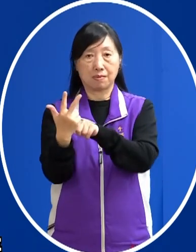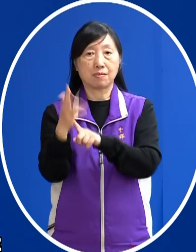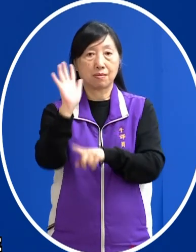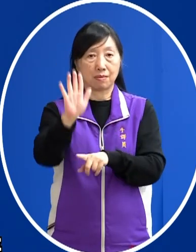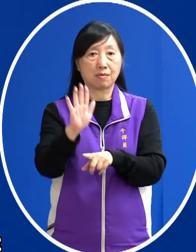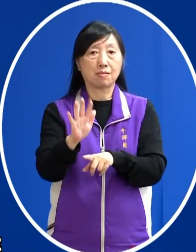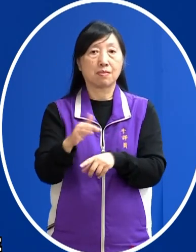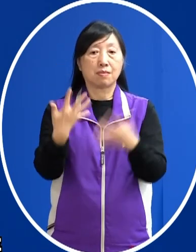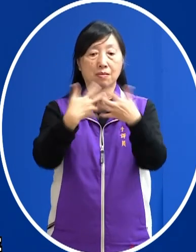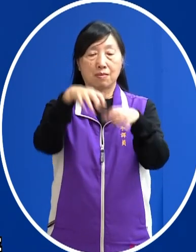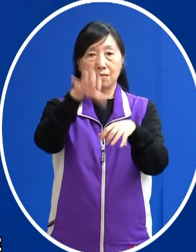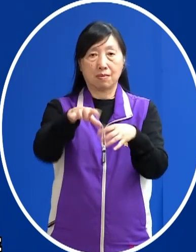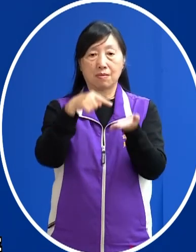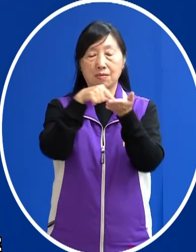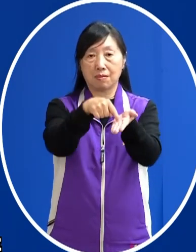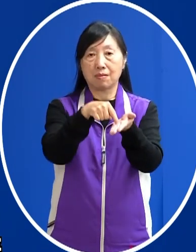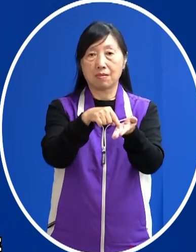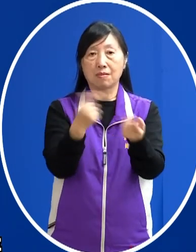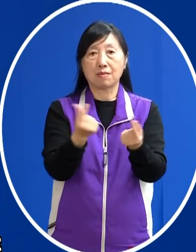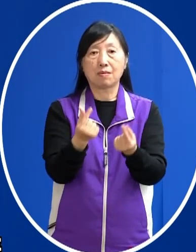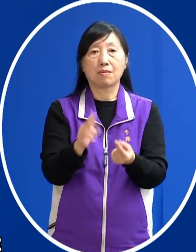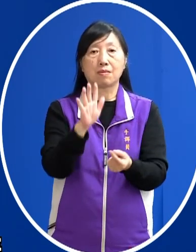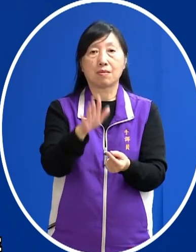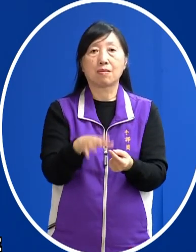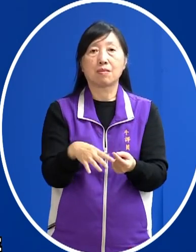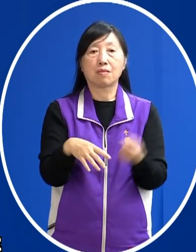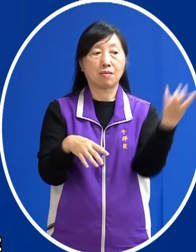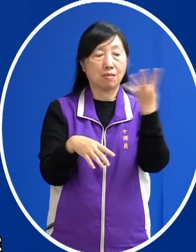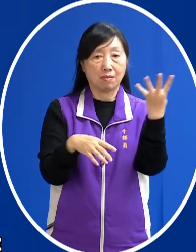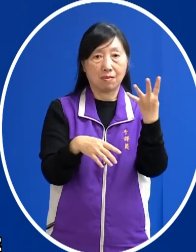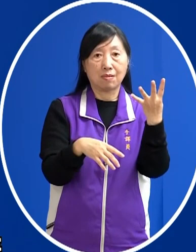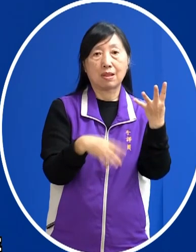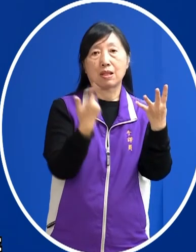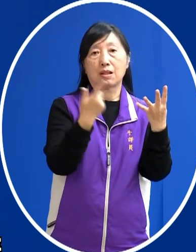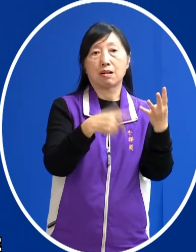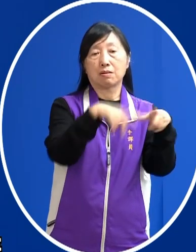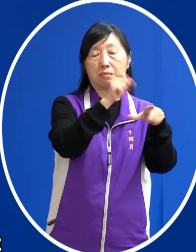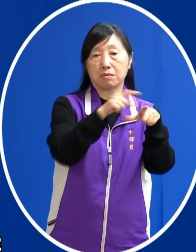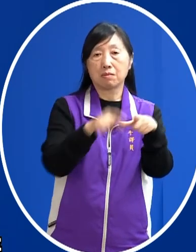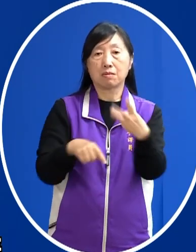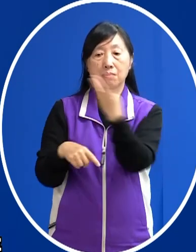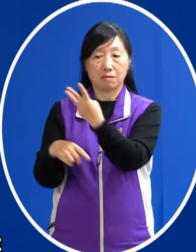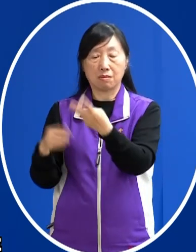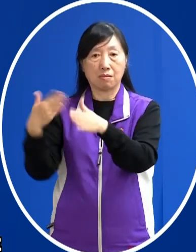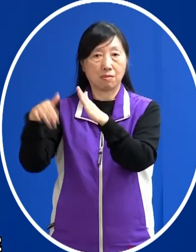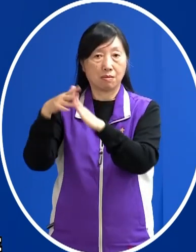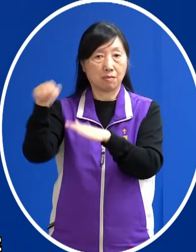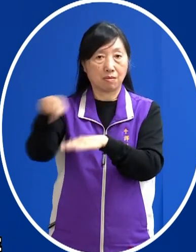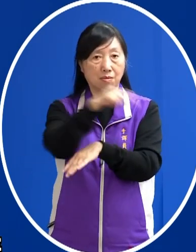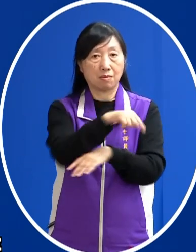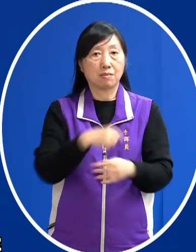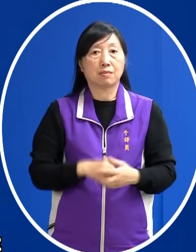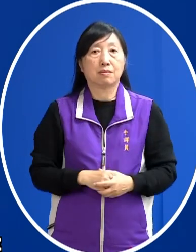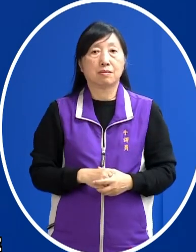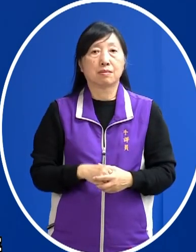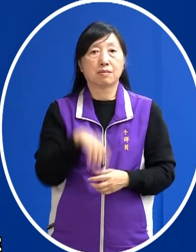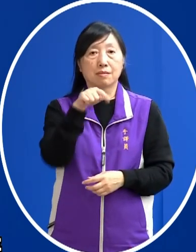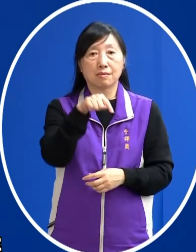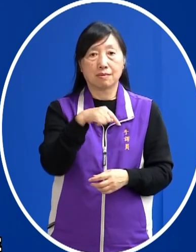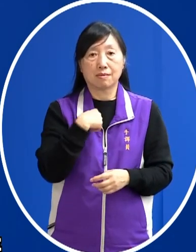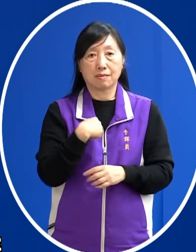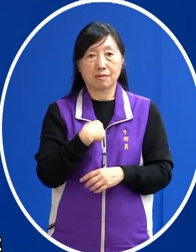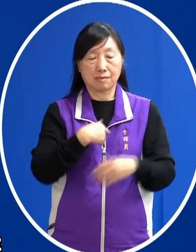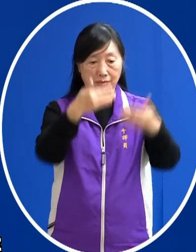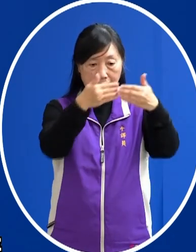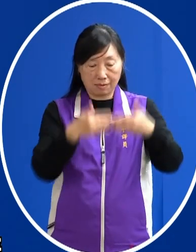提出申请，包括有4个业界，包括有3个学术的单位。那我们经过很快速的